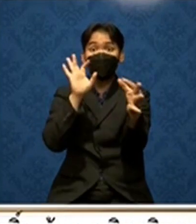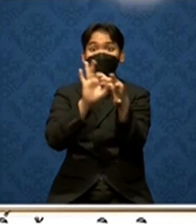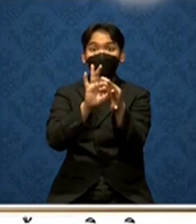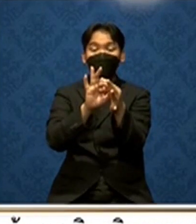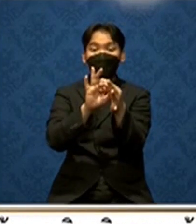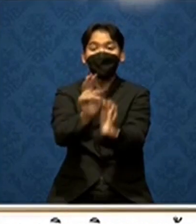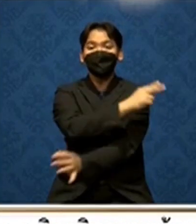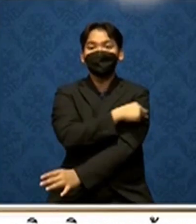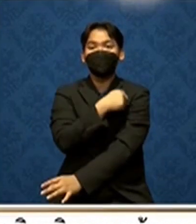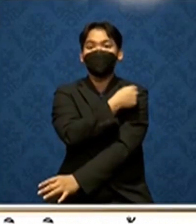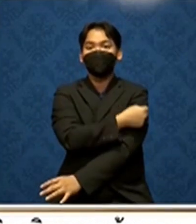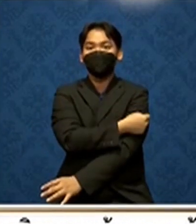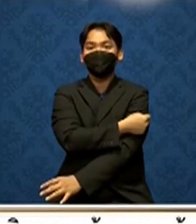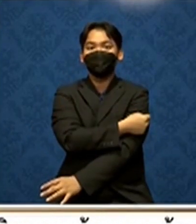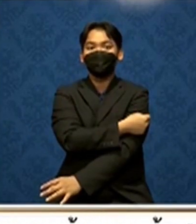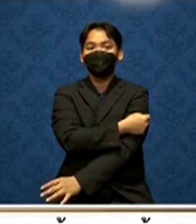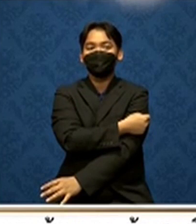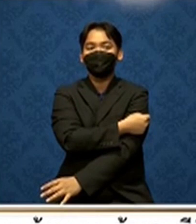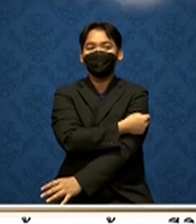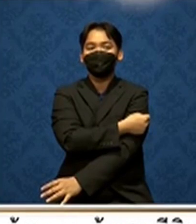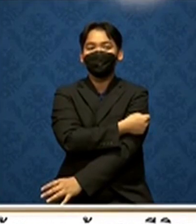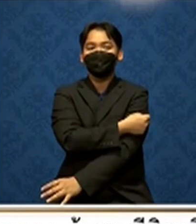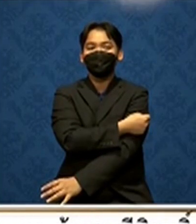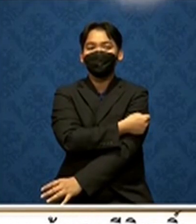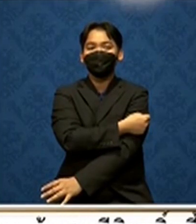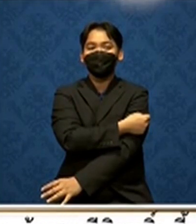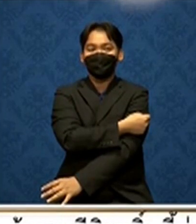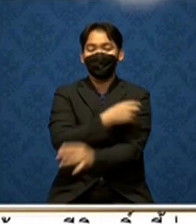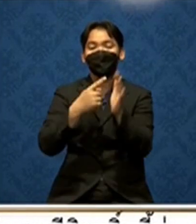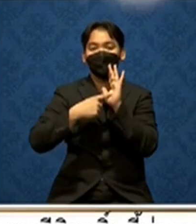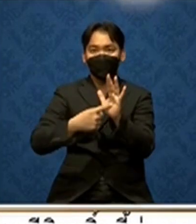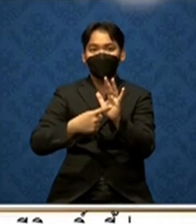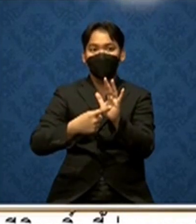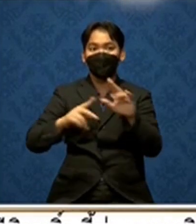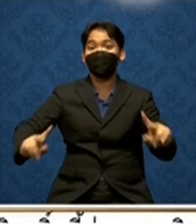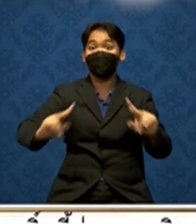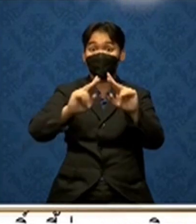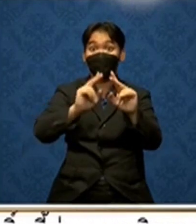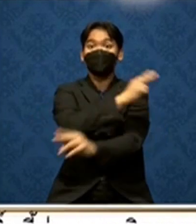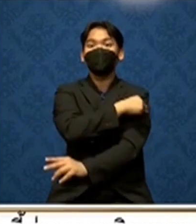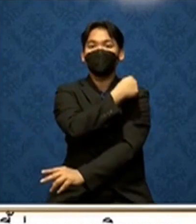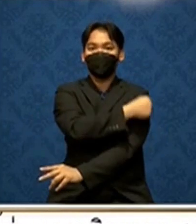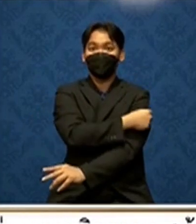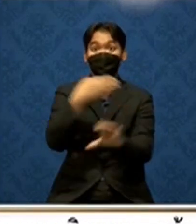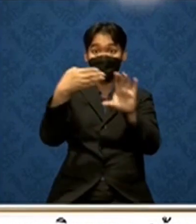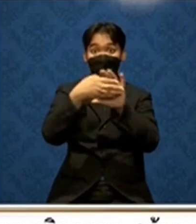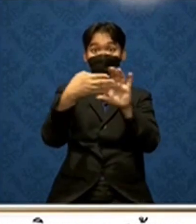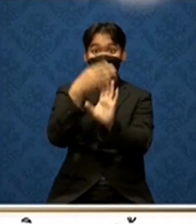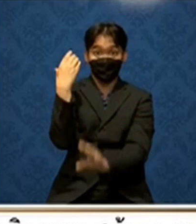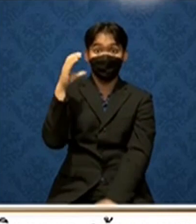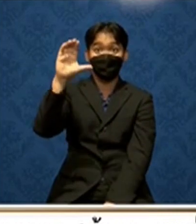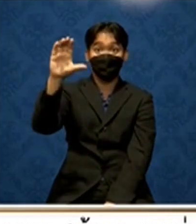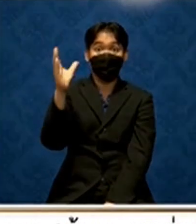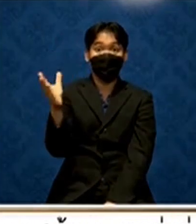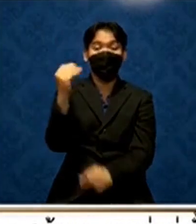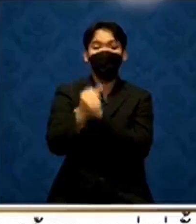ยอันได้แก่งบของกระทรวงสาธารณสุขขอสไลด์ด้วยครับพบว่าใน